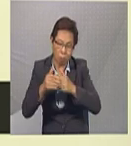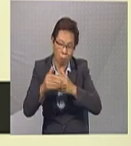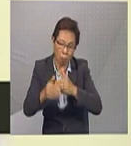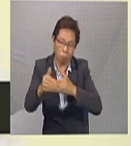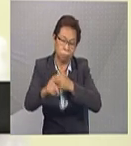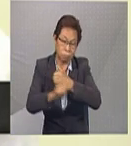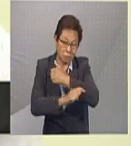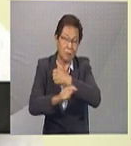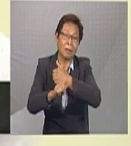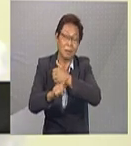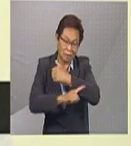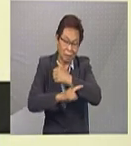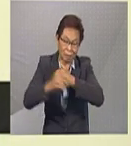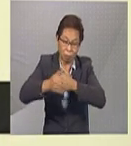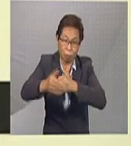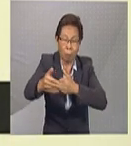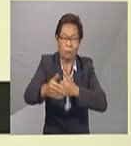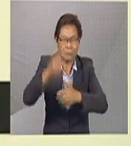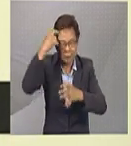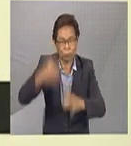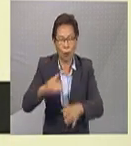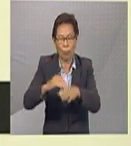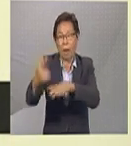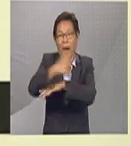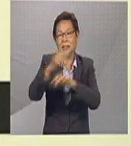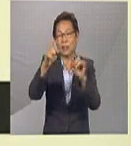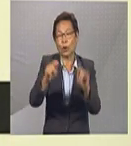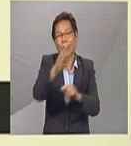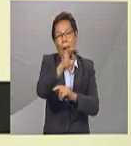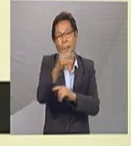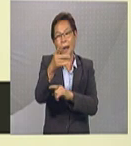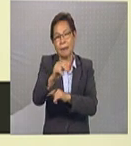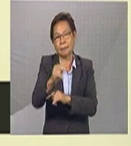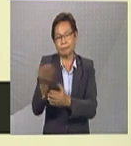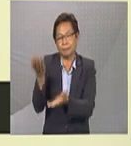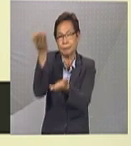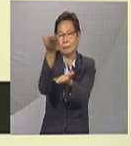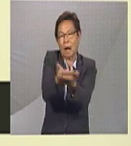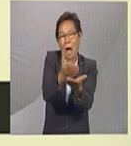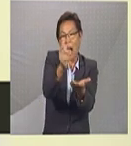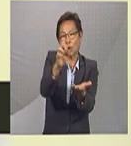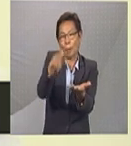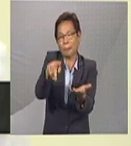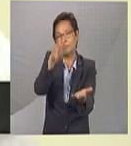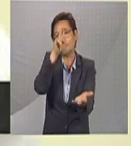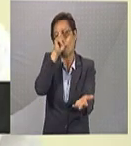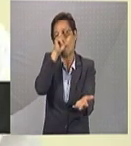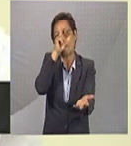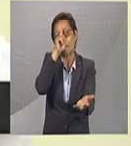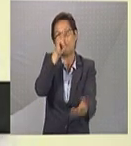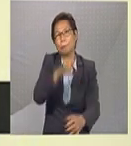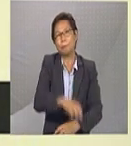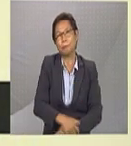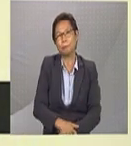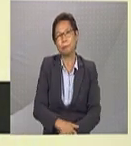apa tindakannya. Ya. Kita akan tentukan. Hari Sabtu nanti, MKN akan bentangkan SOP baru yang lebih tegas ini.